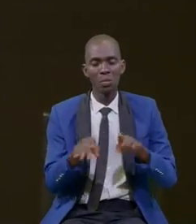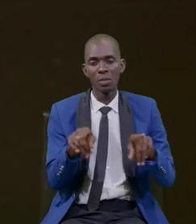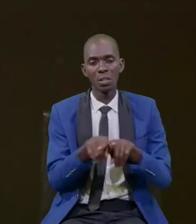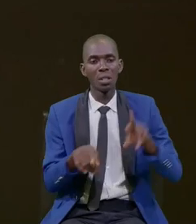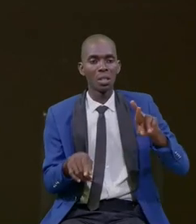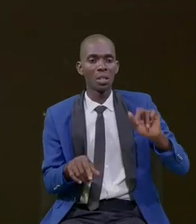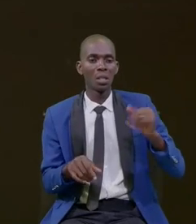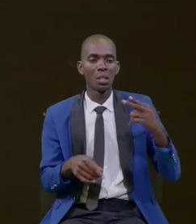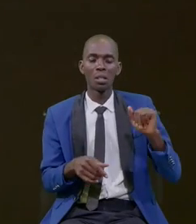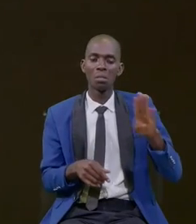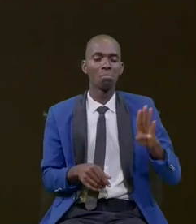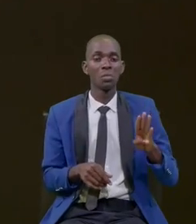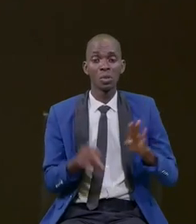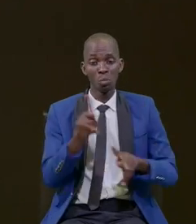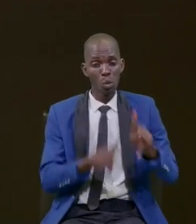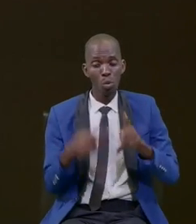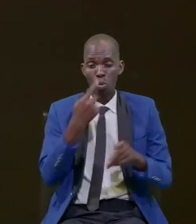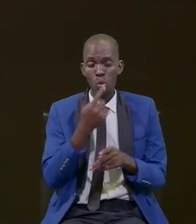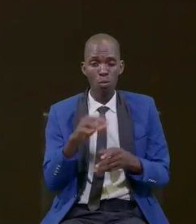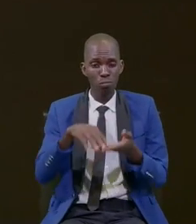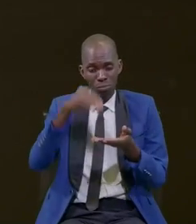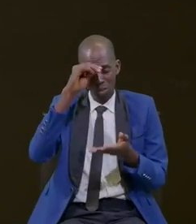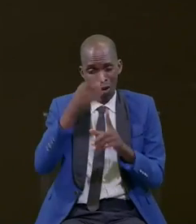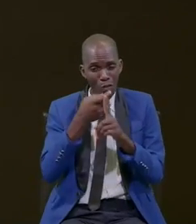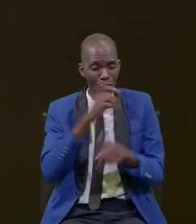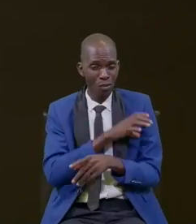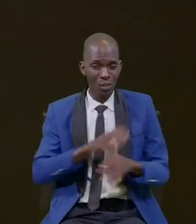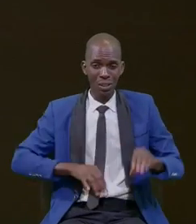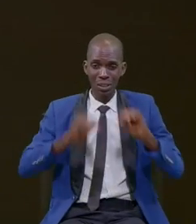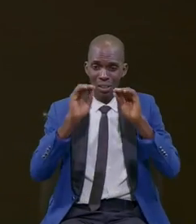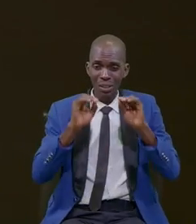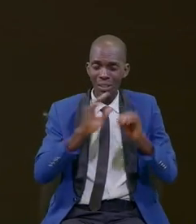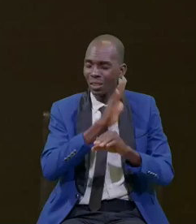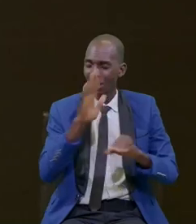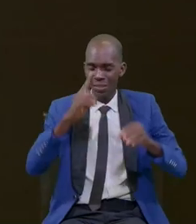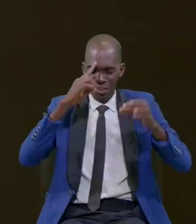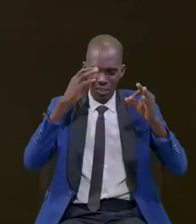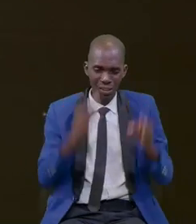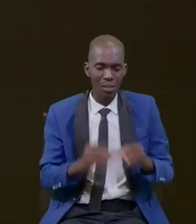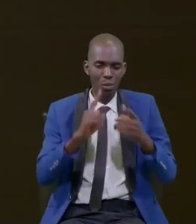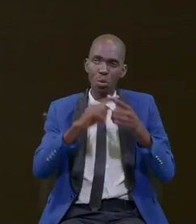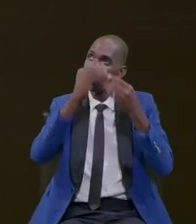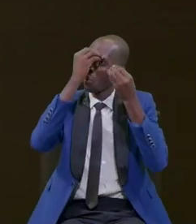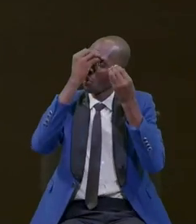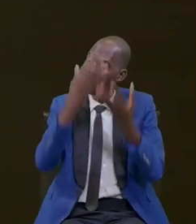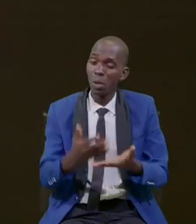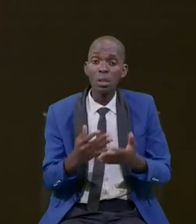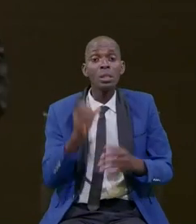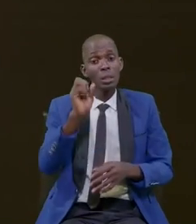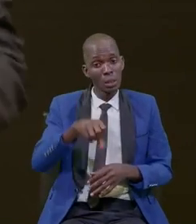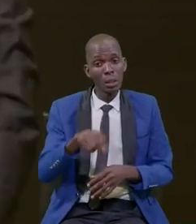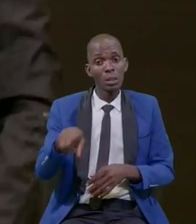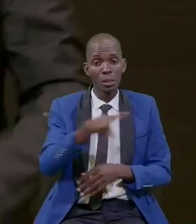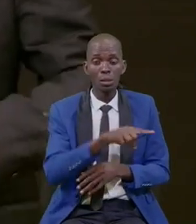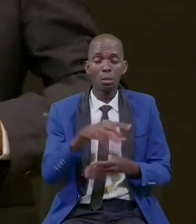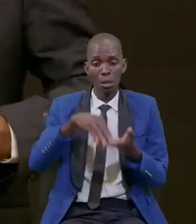pas bâti leur conviction. Ils n'ont pas décidé d'obéir. Quoi qu'il ait